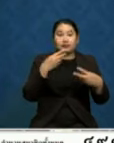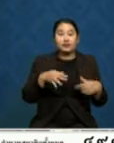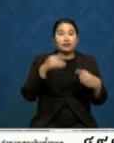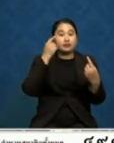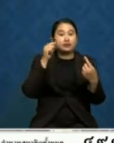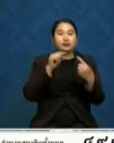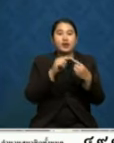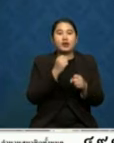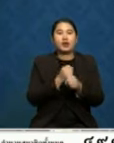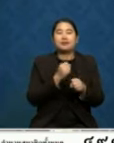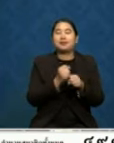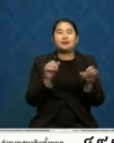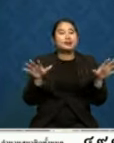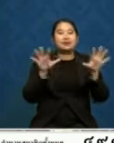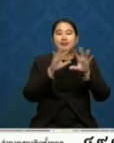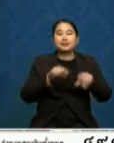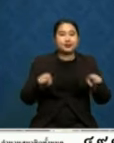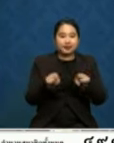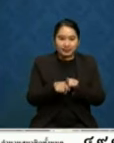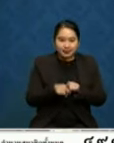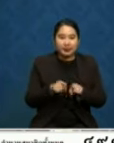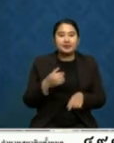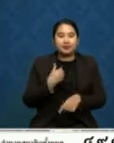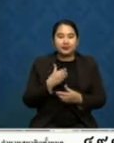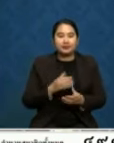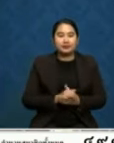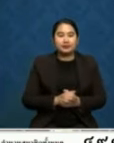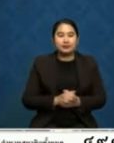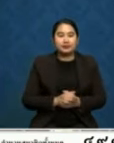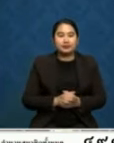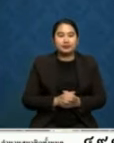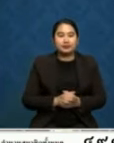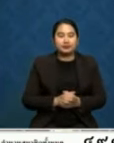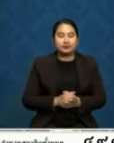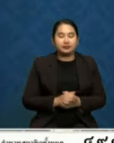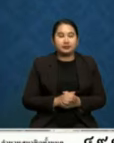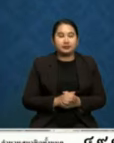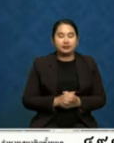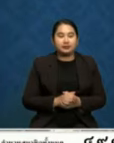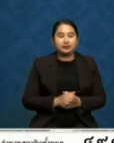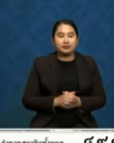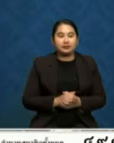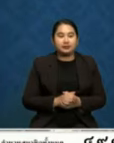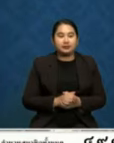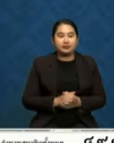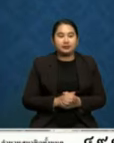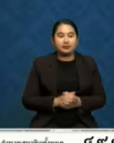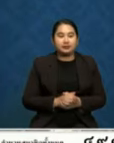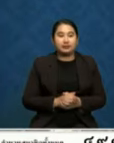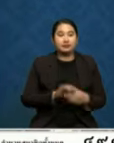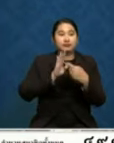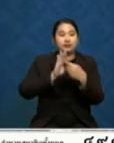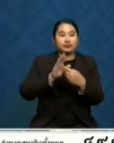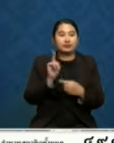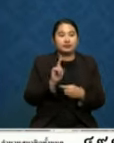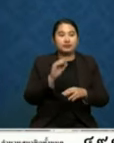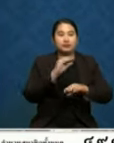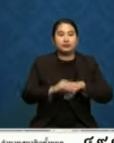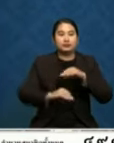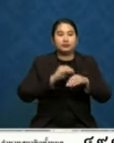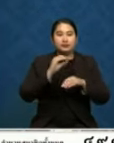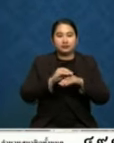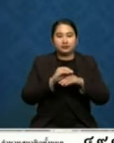ประสงค์ก็ไม่ได้แตกต่างกับของกรมสวัสดิการและคุ้มครองแรงงานเท่าไหร่เลยนะครับหรืออย่างเช่นโครง